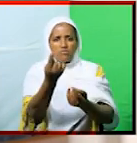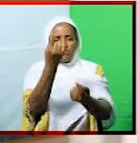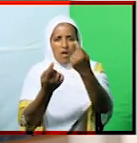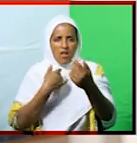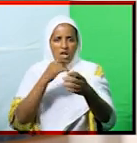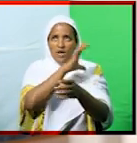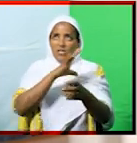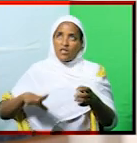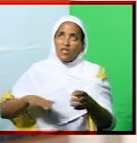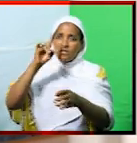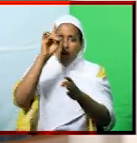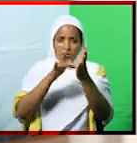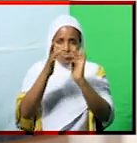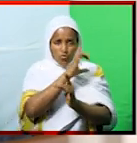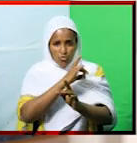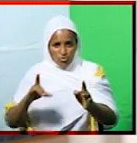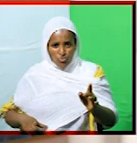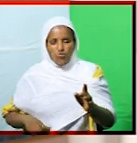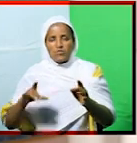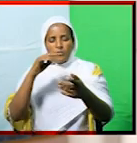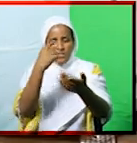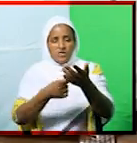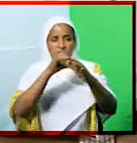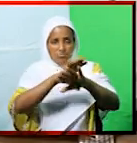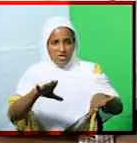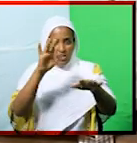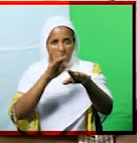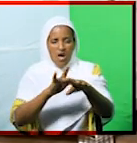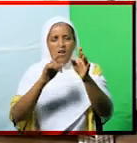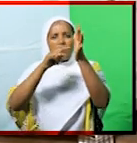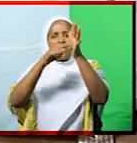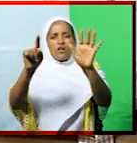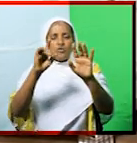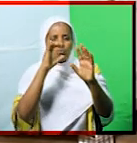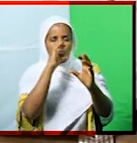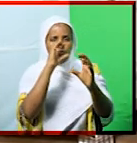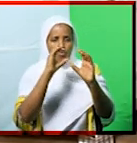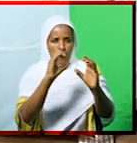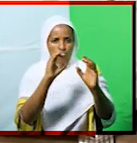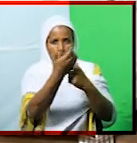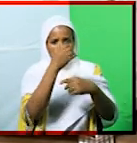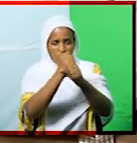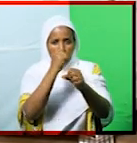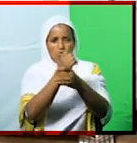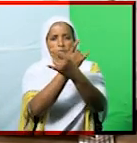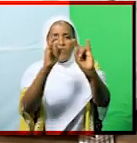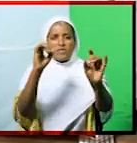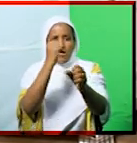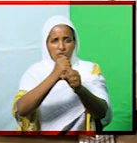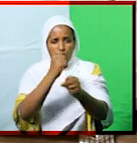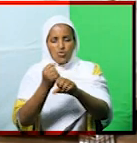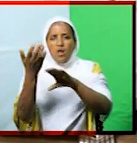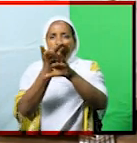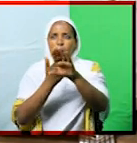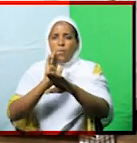በሚነግዱበት መንገድ አይደለም። ይሄን ነው መካከለኛ የሚሉት። እዚህ ጋር ታይቶ በዚህ በመካከለኛ ዙሪያ ላይ የሚያጠነጥኑ ብዙ